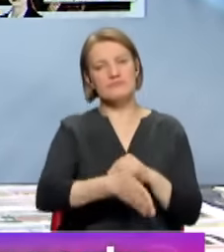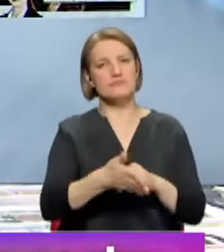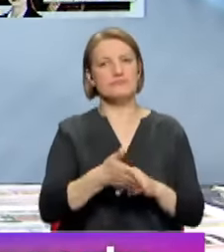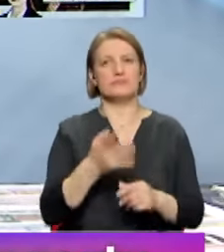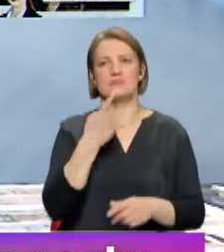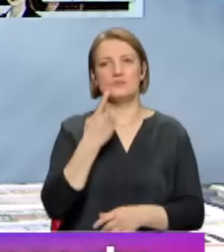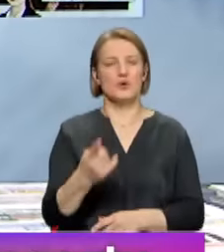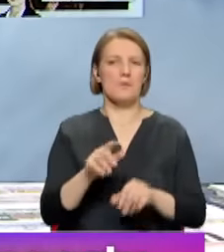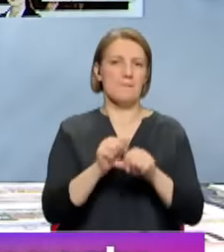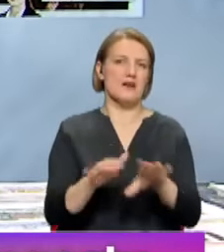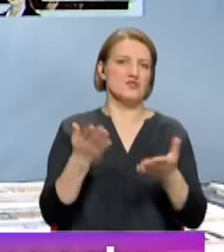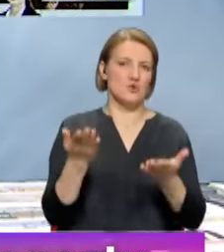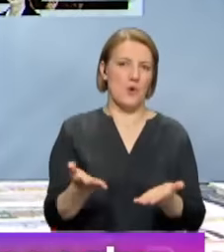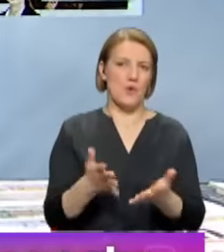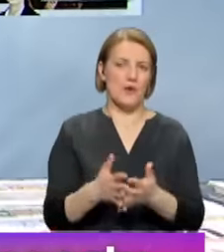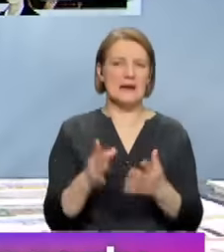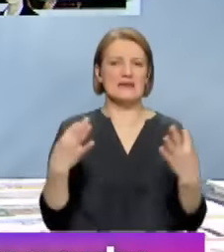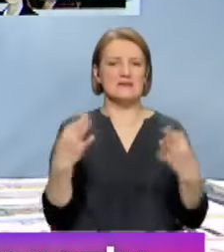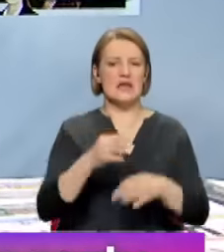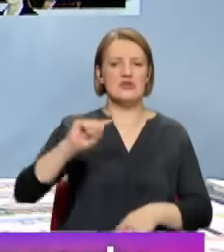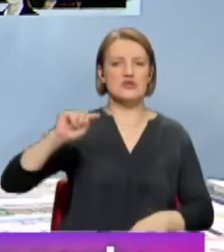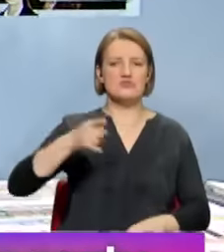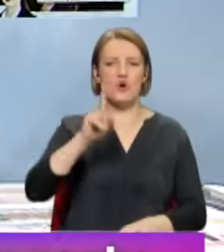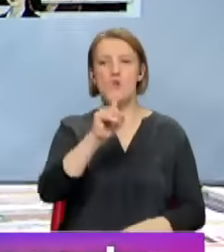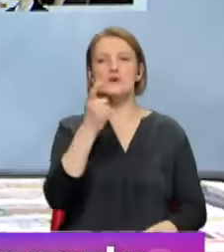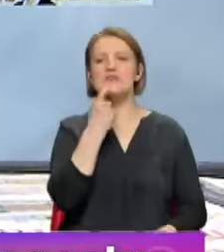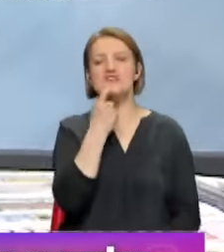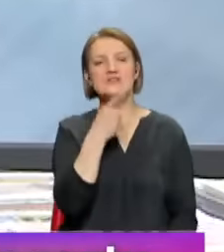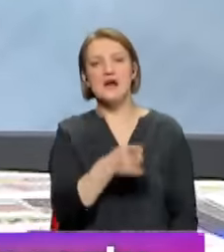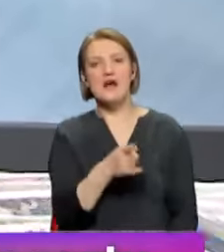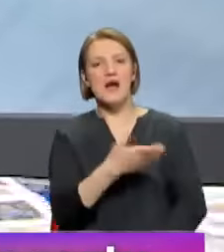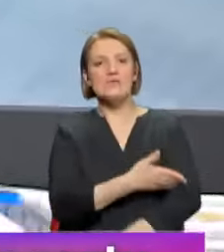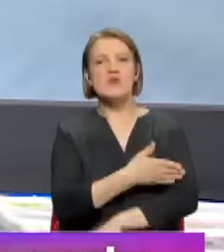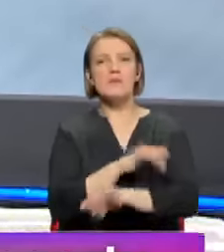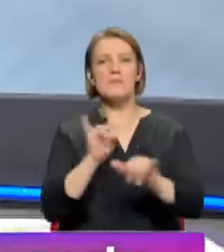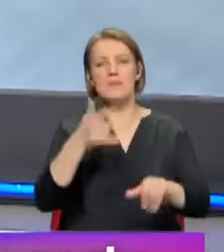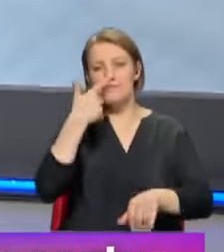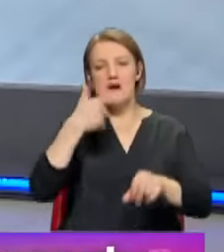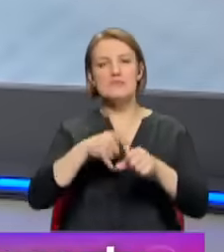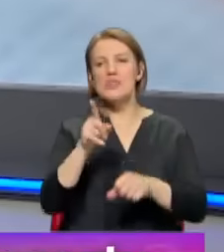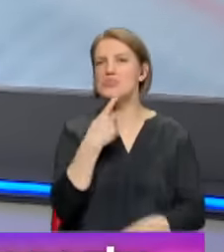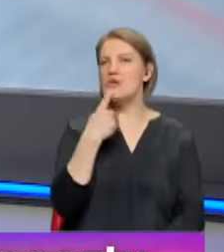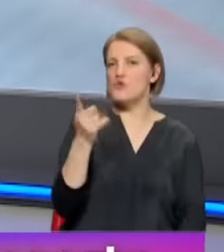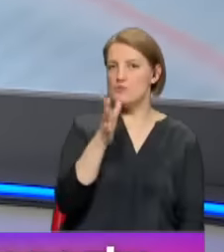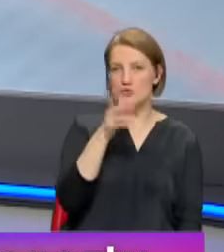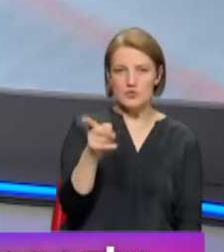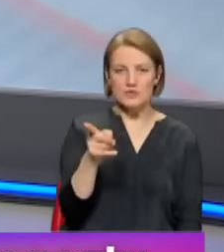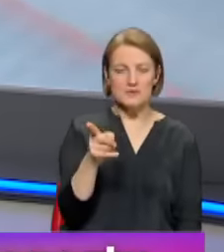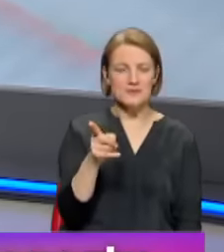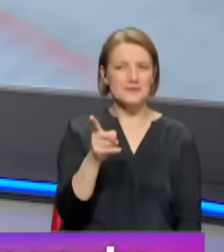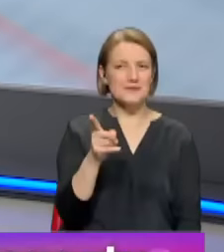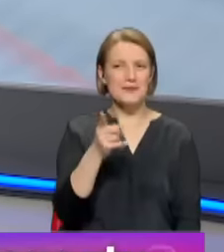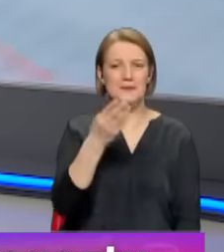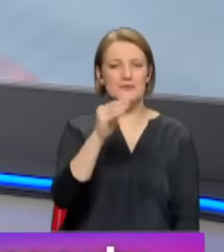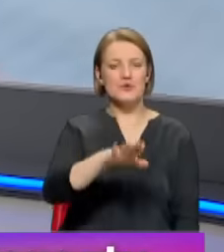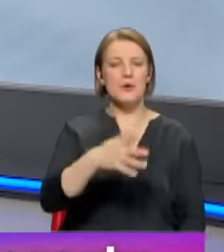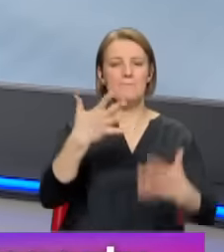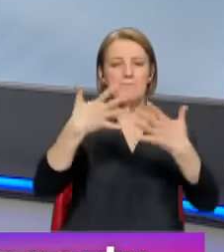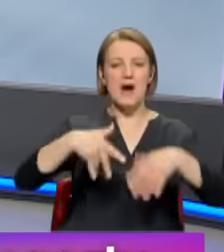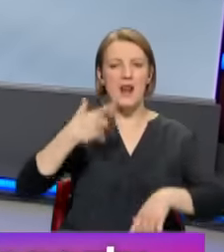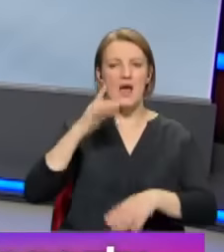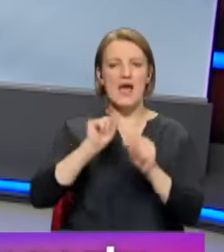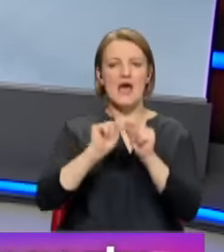diye paylaştığı mesajı bu. Sayın Şimşek, 10 yaşındaki hemşerin bak ne diyor Batmanlı çocuktan Maliye